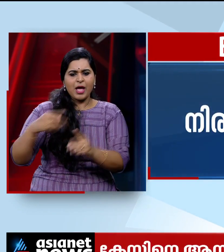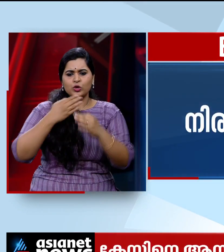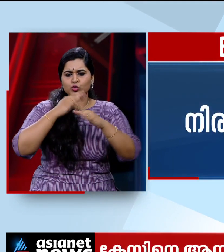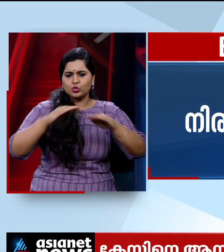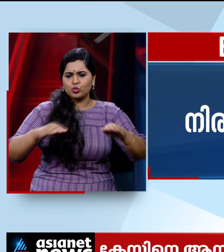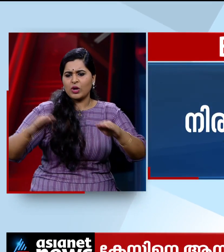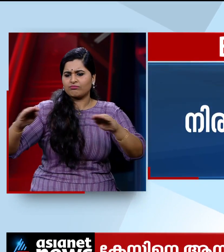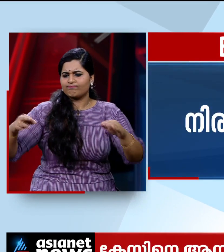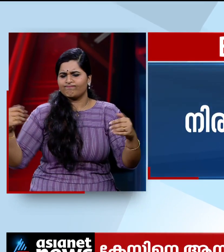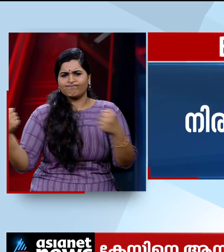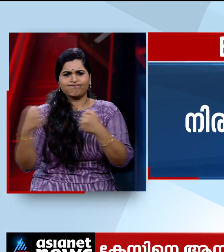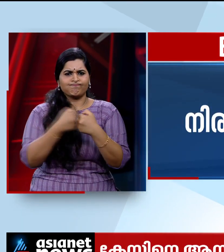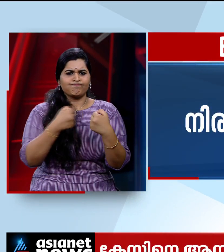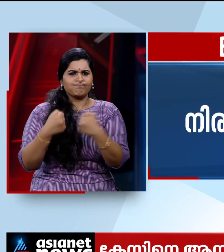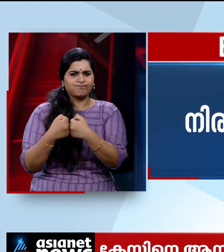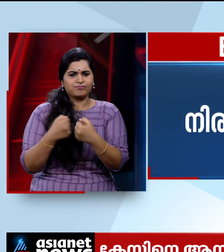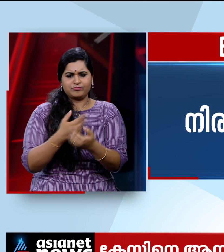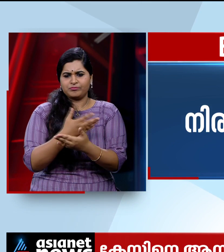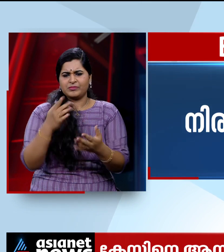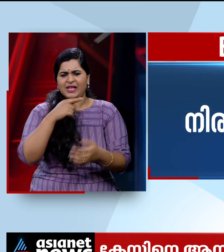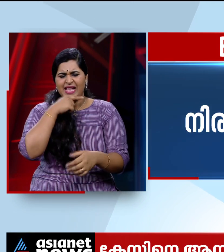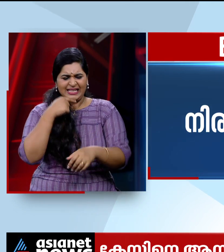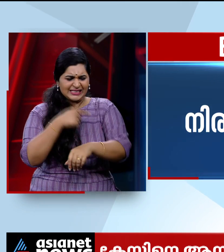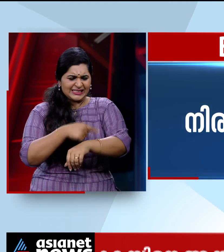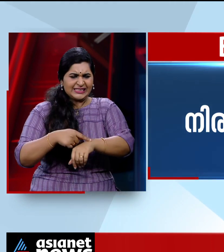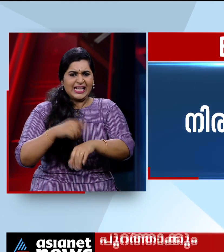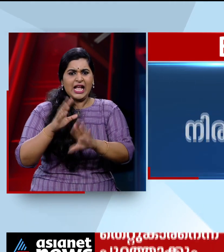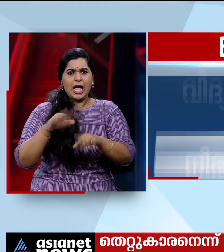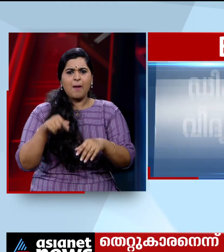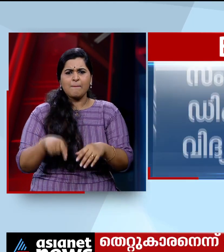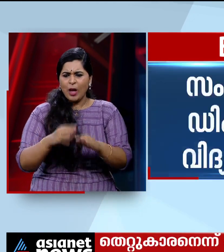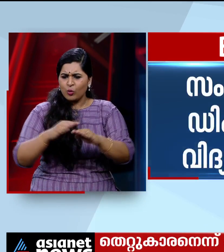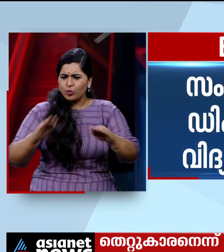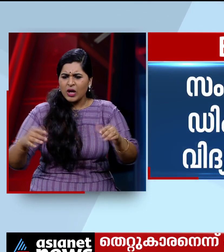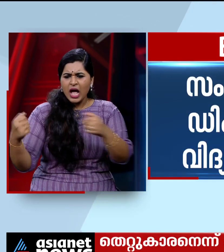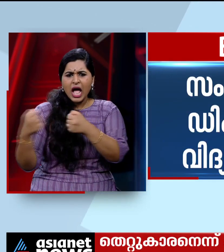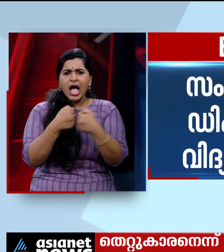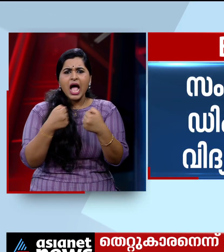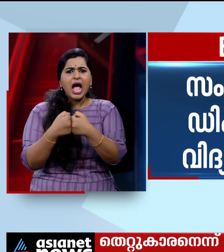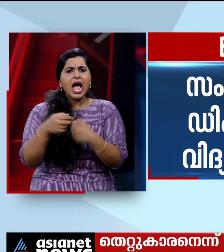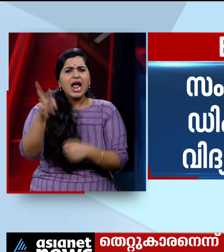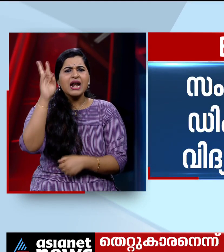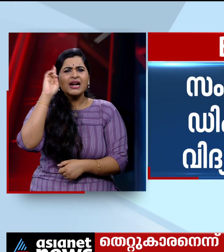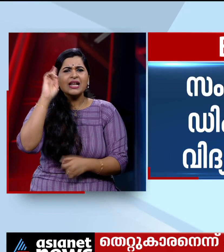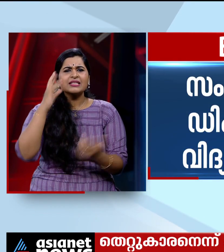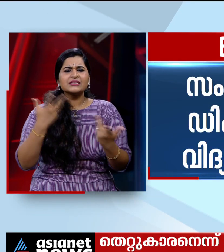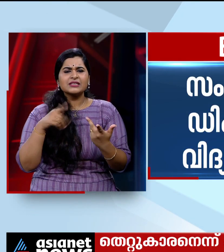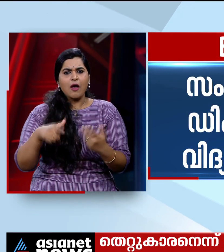കിരൺ ചേരുന്നുണ്ട് കോഴിക്കോട് നിന്ന് കൂടുതൽ വിവരങ്ങളുമായി. കിരൺ, ഈ കുട്ടികൾ തമ്മിലുള്ള സംഘർഷത്തിന് കാരണം എന്താണ്?